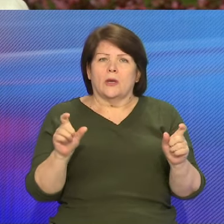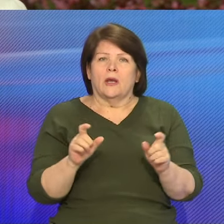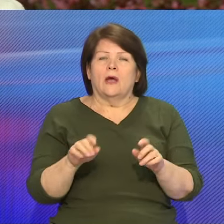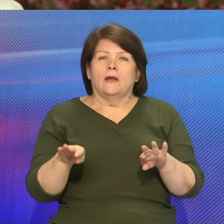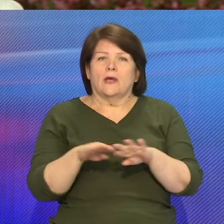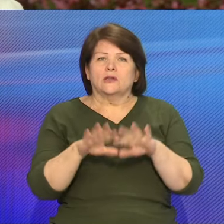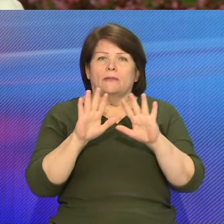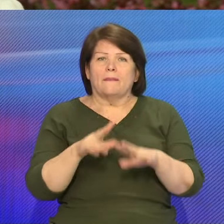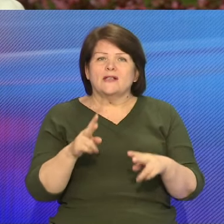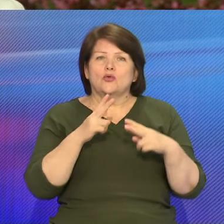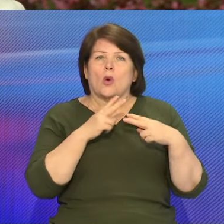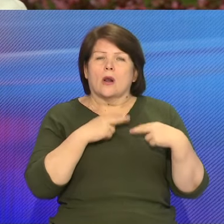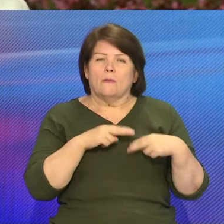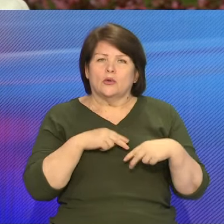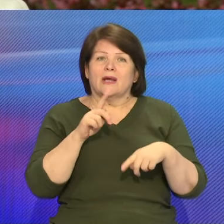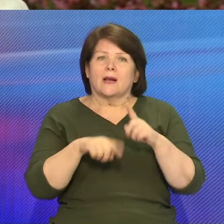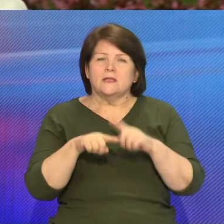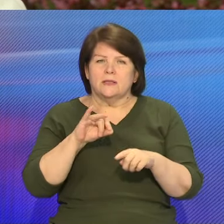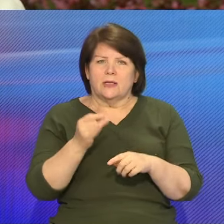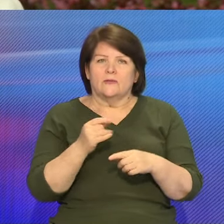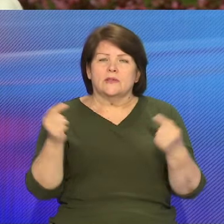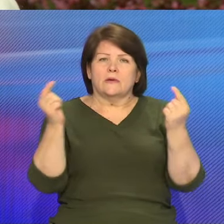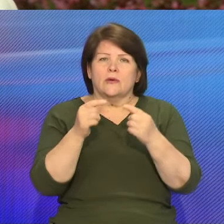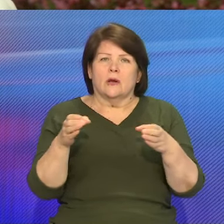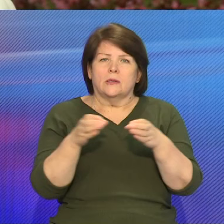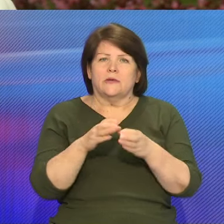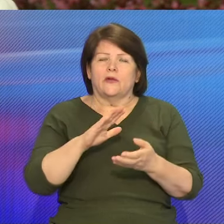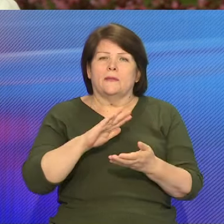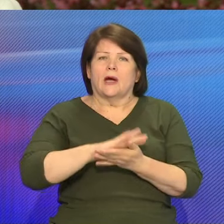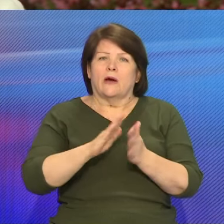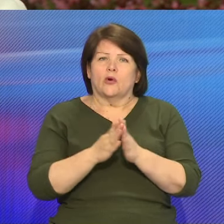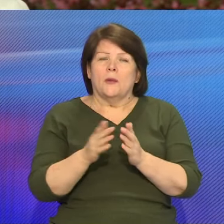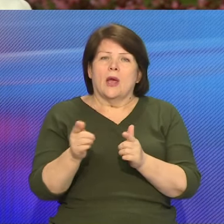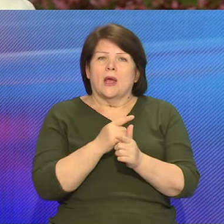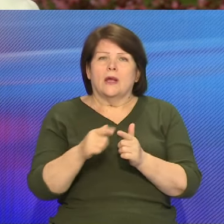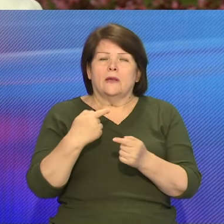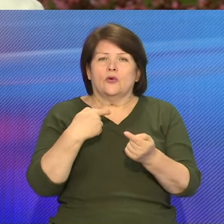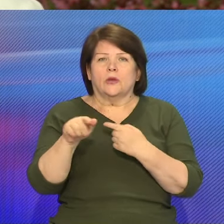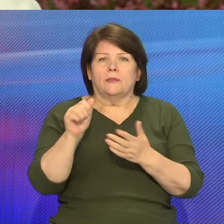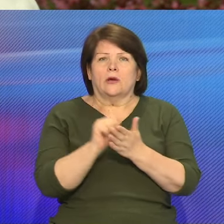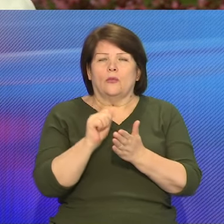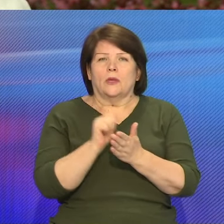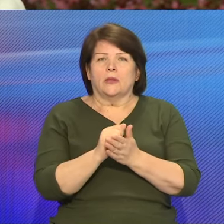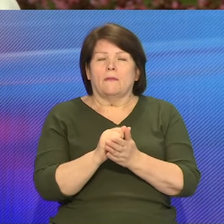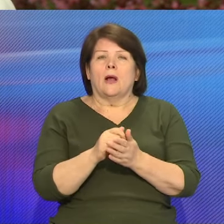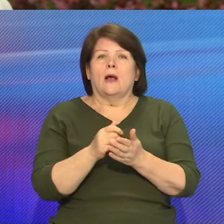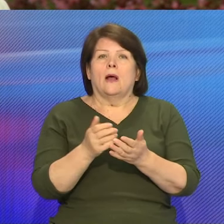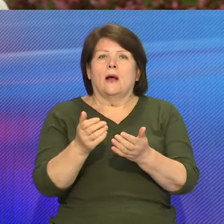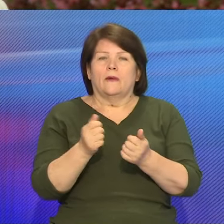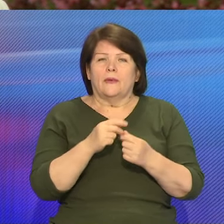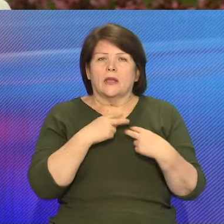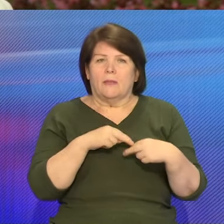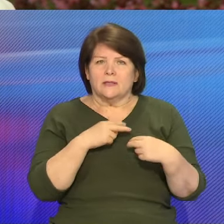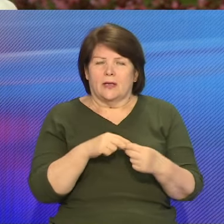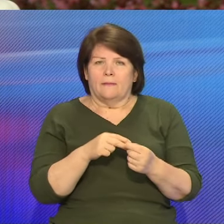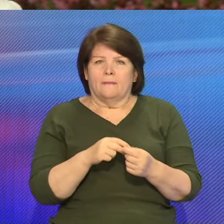работы родителей в соответствии с коллективным договором либо локальным актом нанимателя из средств